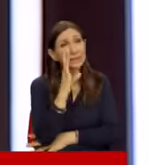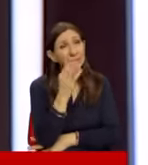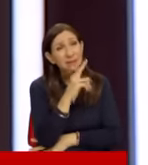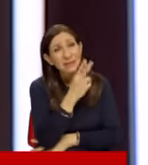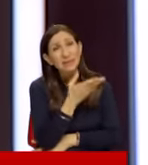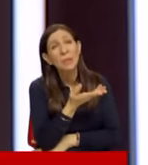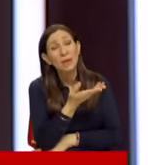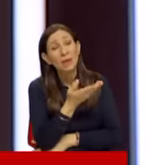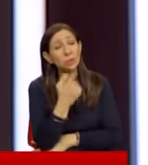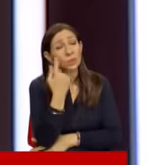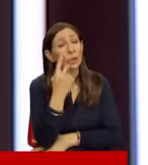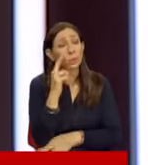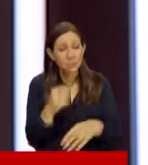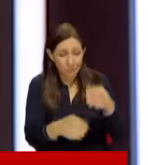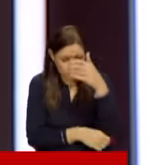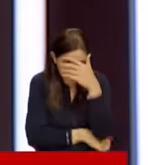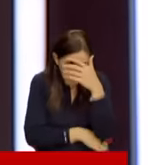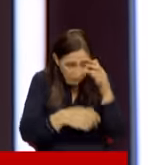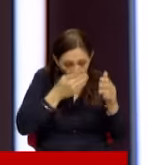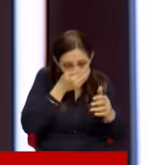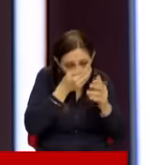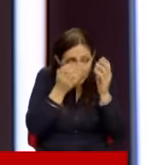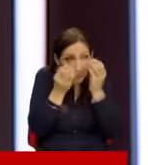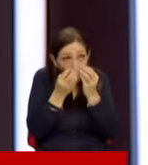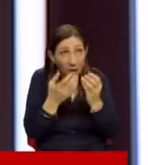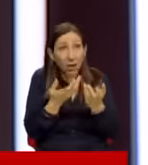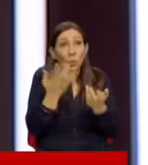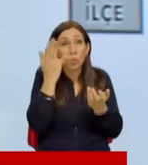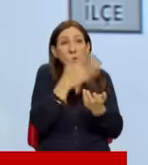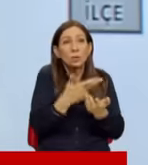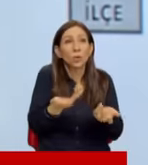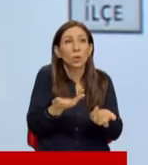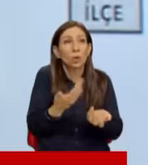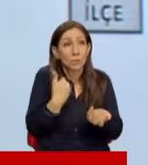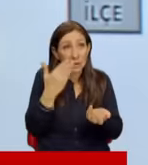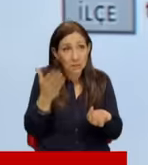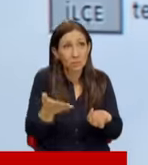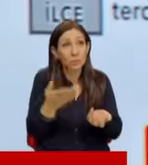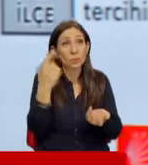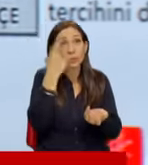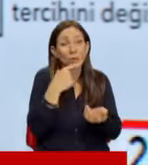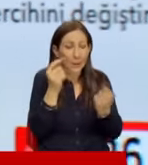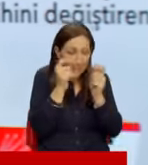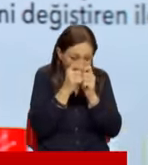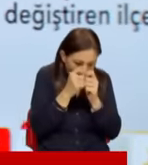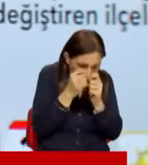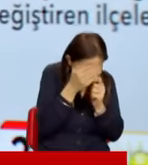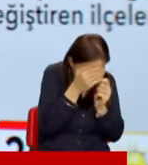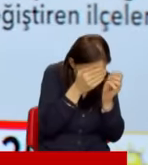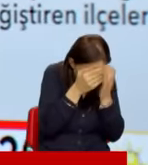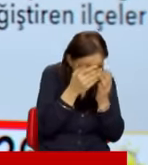da yüzleri görünmesin diye. Evet. Yani oradaydık. Utandıyız. Evet. Utanmaya başladı insanlar. Yüzleri nasıl da kapatmaya